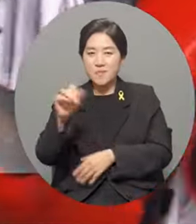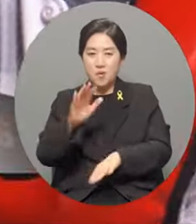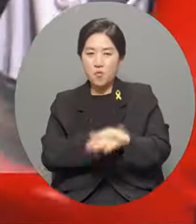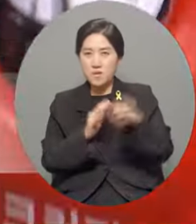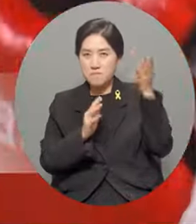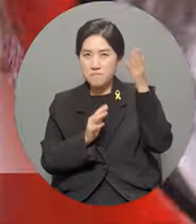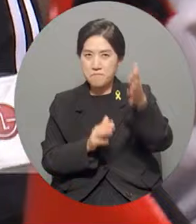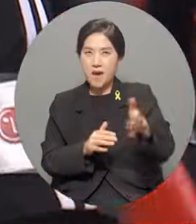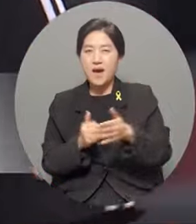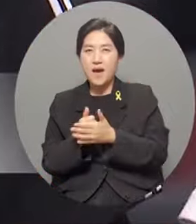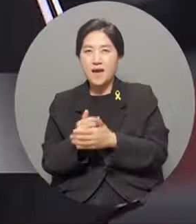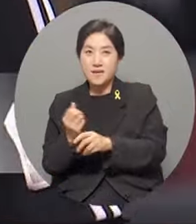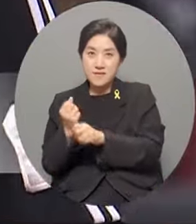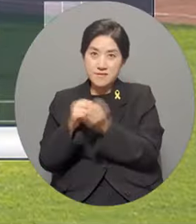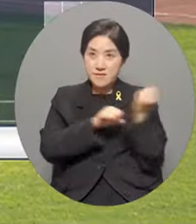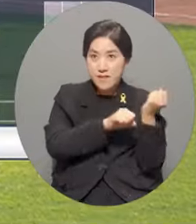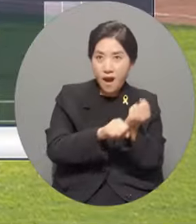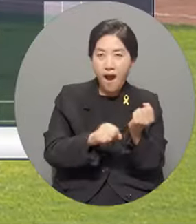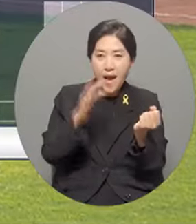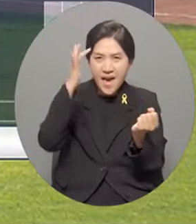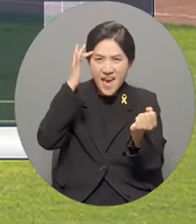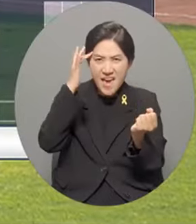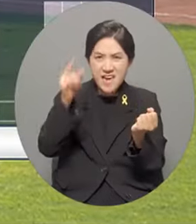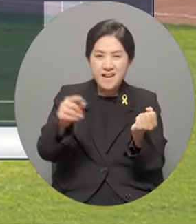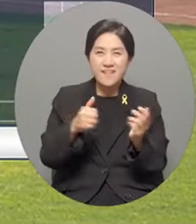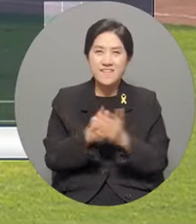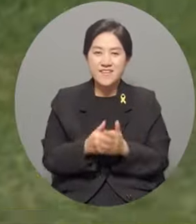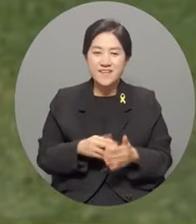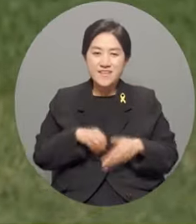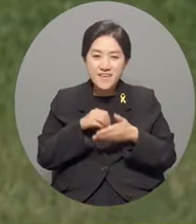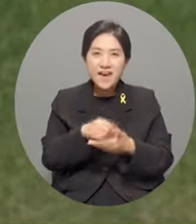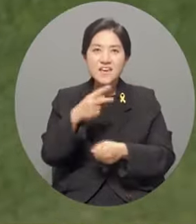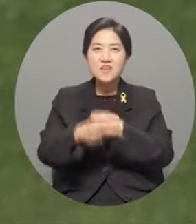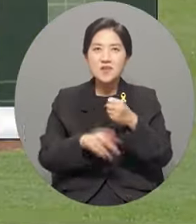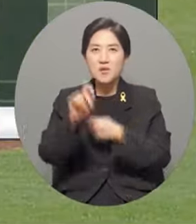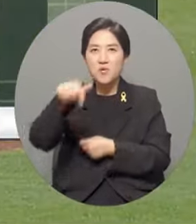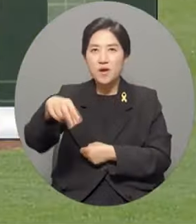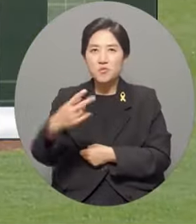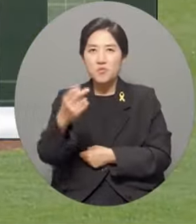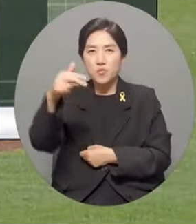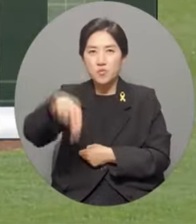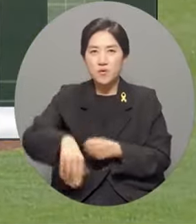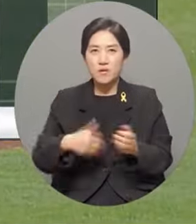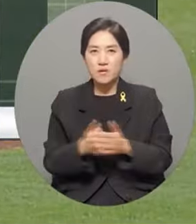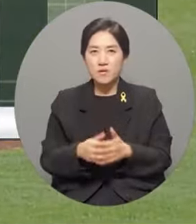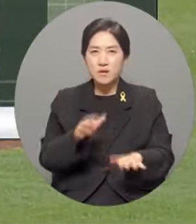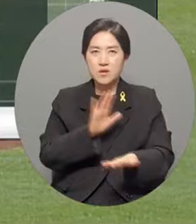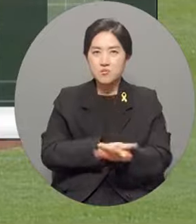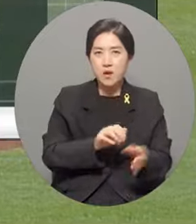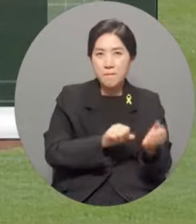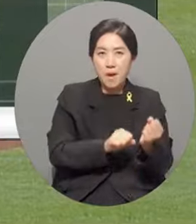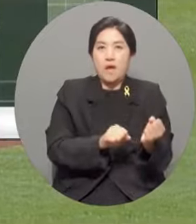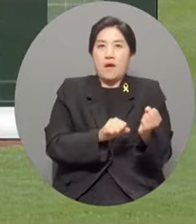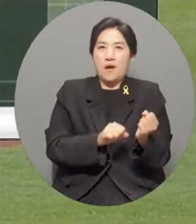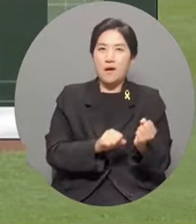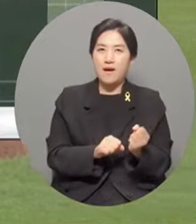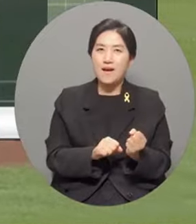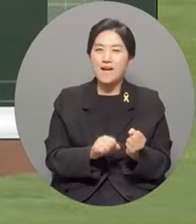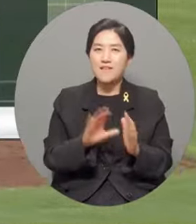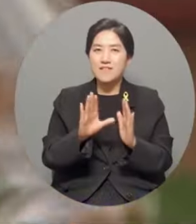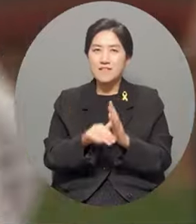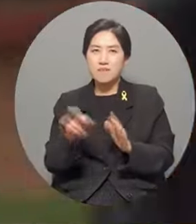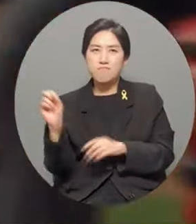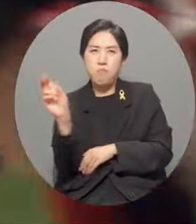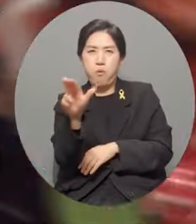타자가 가장 어려워하는 투수. 데뷔 2년차 곽도규입니다. 순간적으로 좌타자를 움찔하는 순간에